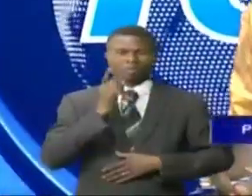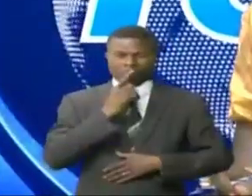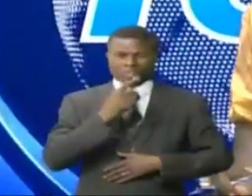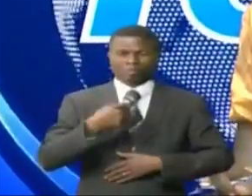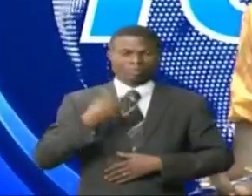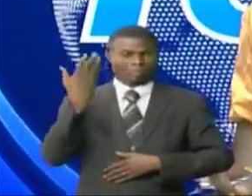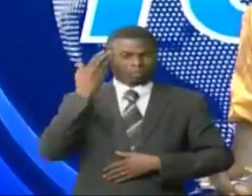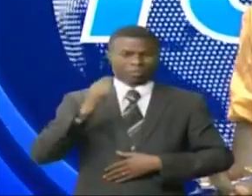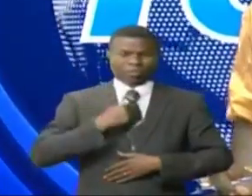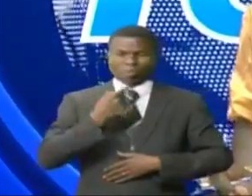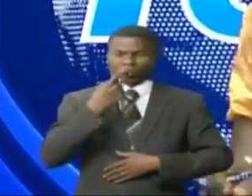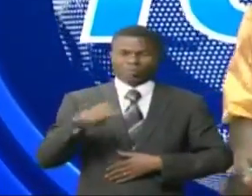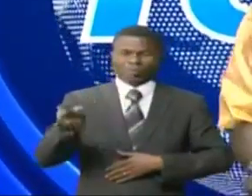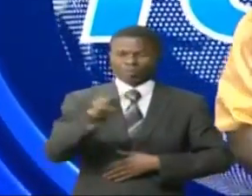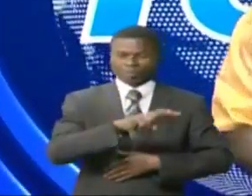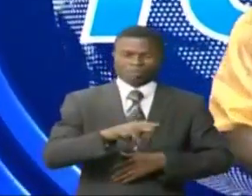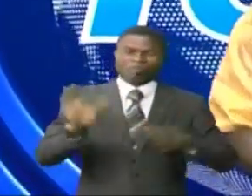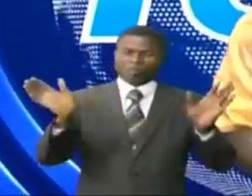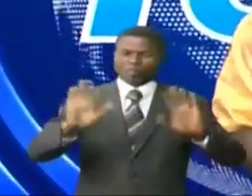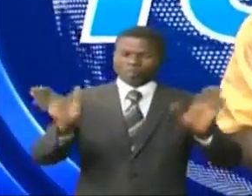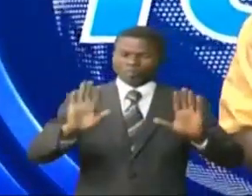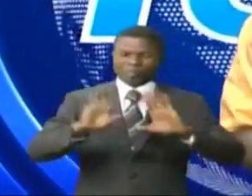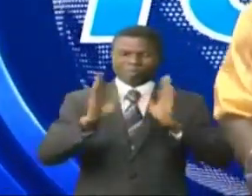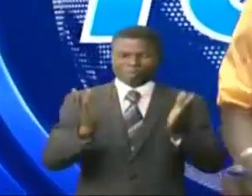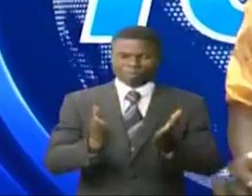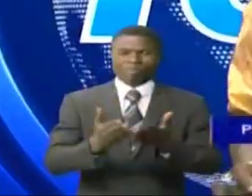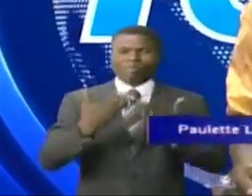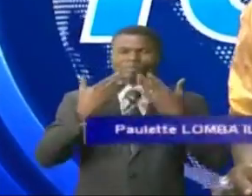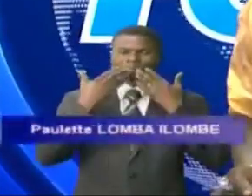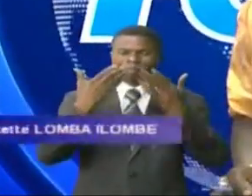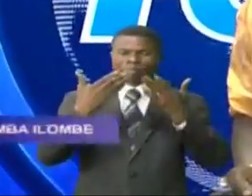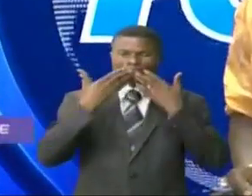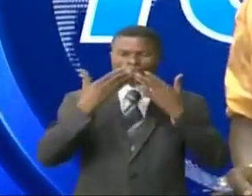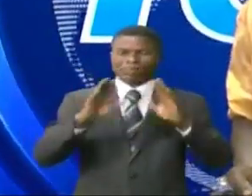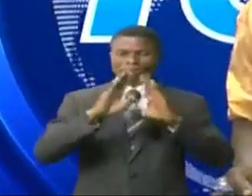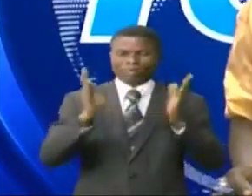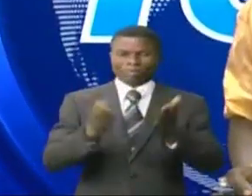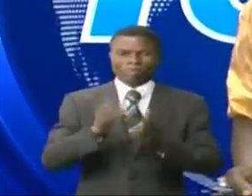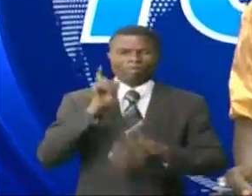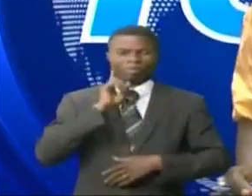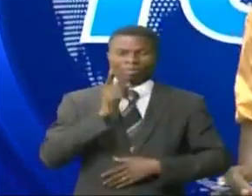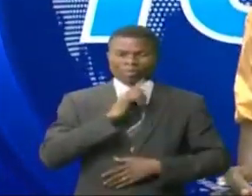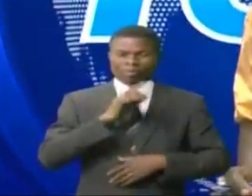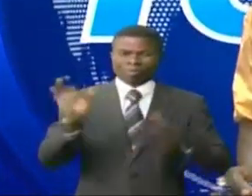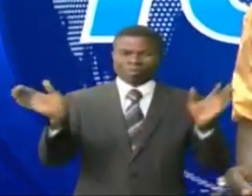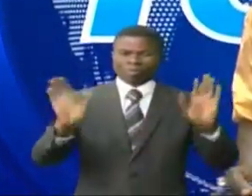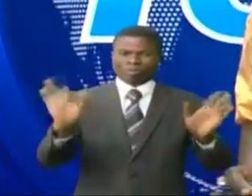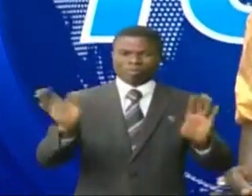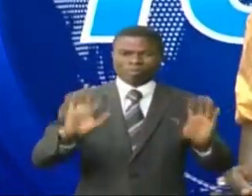Sandra Nyangui à 20h pour la suite de l'actualité. Et moi, je vous retrouve demain